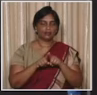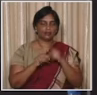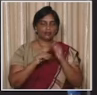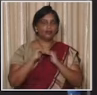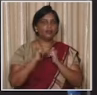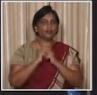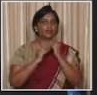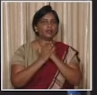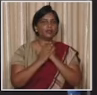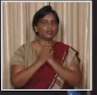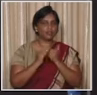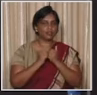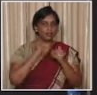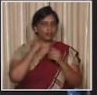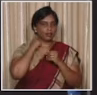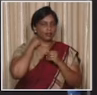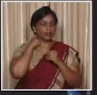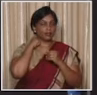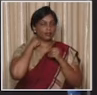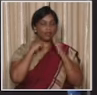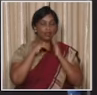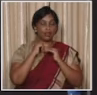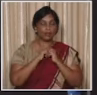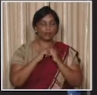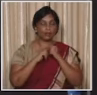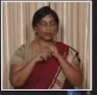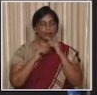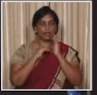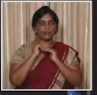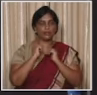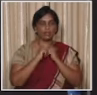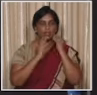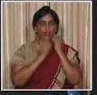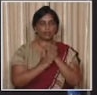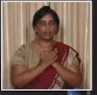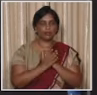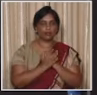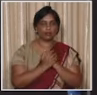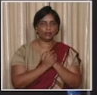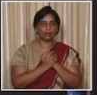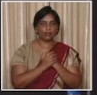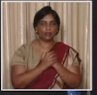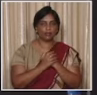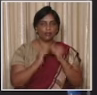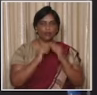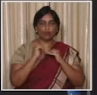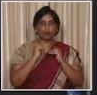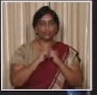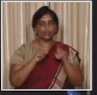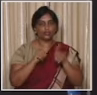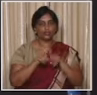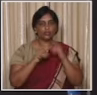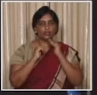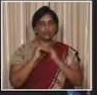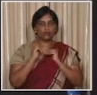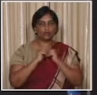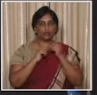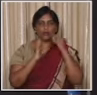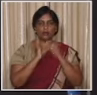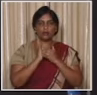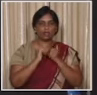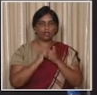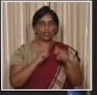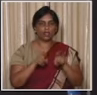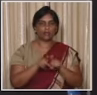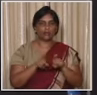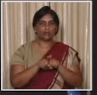ලබාගෙන තියෙනවා. ඒ ග්‍රාන්ට් එක කරහා වැඩ කටයුතු රාශියක් කරන්න පුළුවන්. අර අවශ්‍ය කරන උපකරණ පවා ගන්න පුළුවන්. ඒ අවශ්‍ය කරන මම